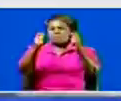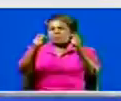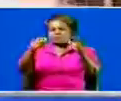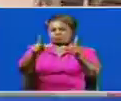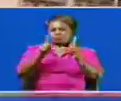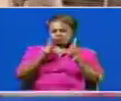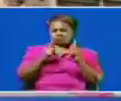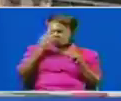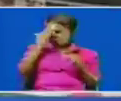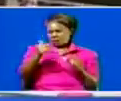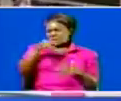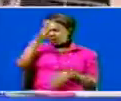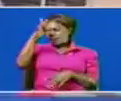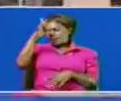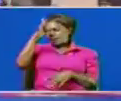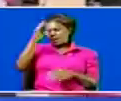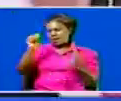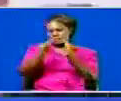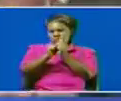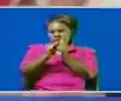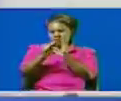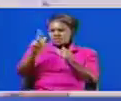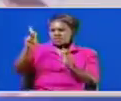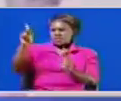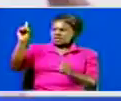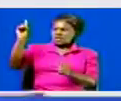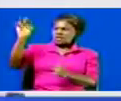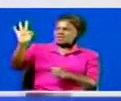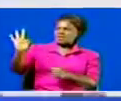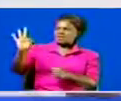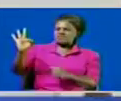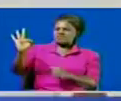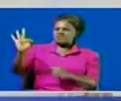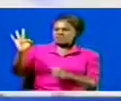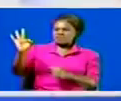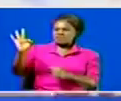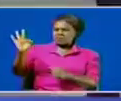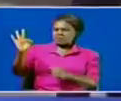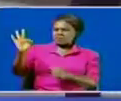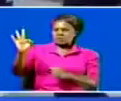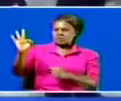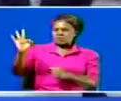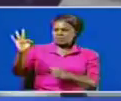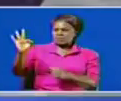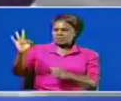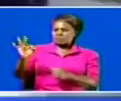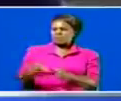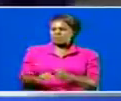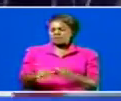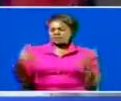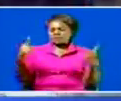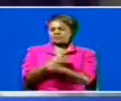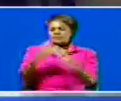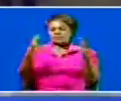kesi ya udanganyifu, na kikosi cha majeshi almaarufu kama KDF kikawa ndio mabingwa. Timu